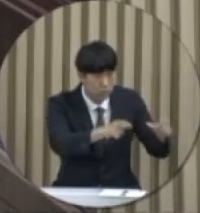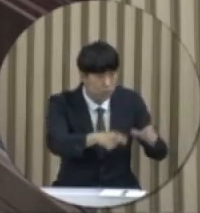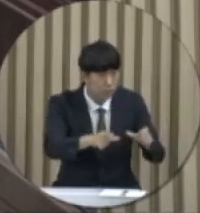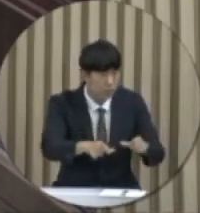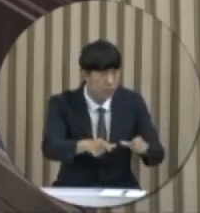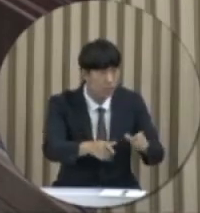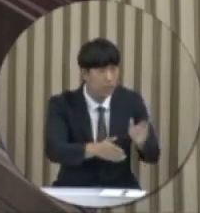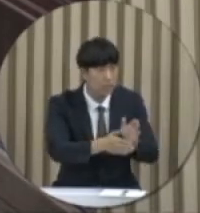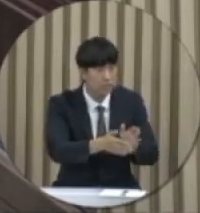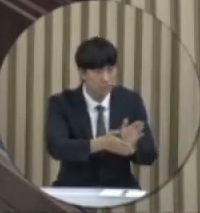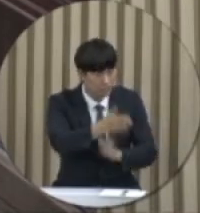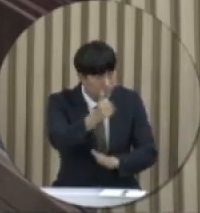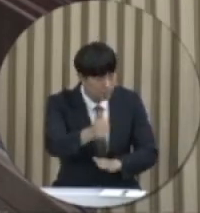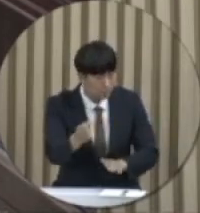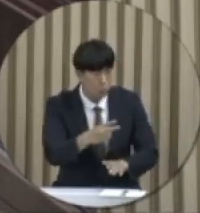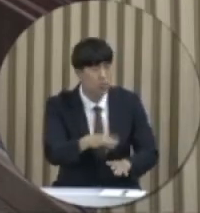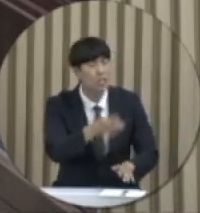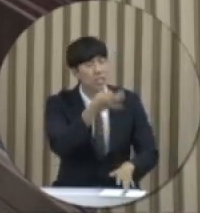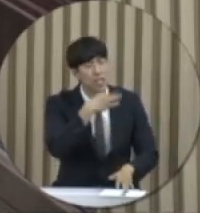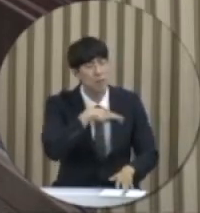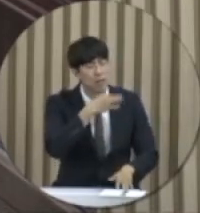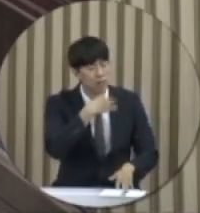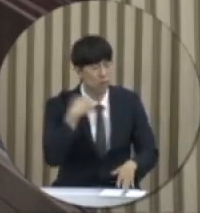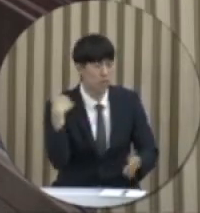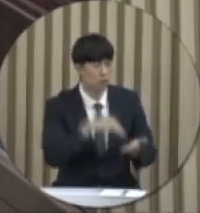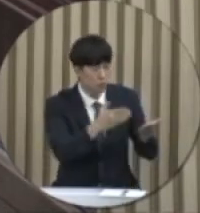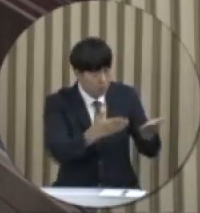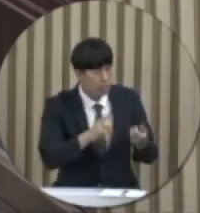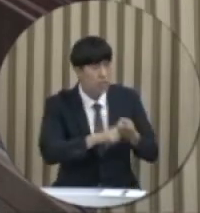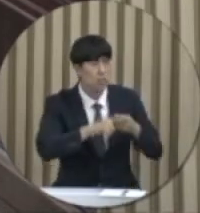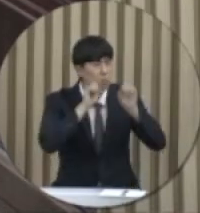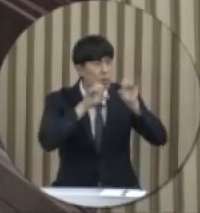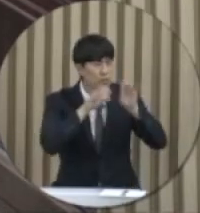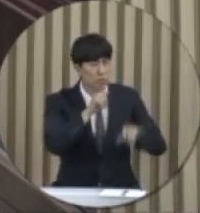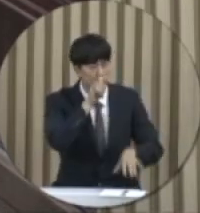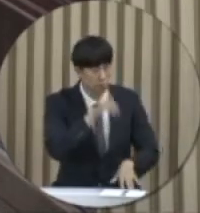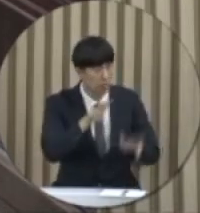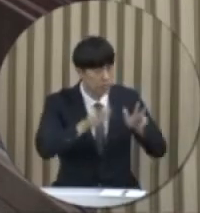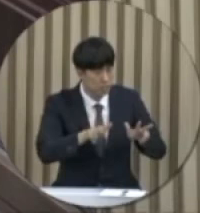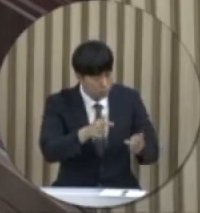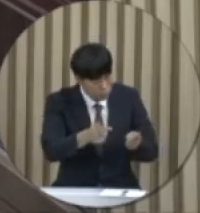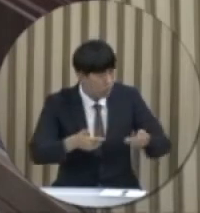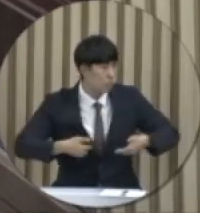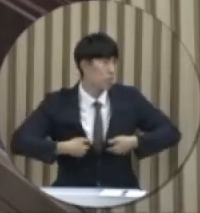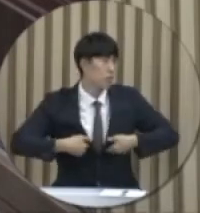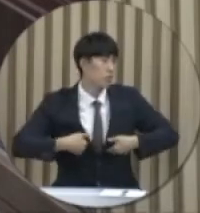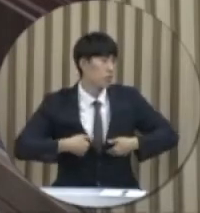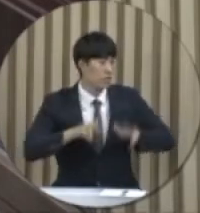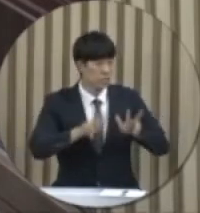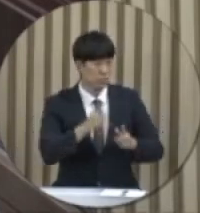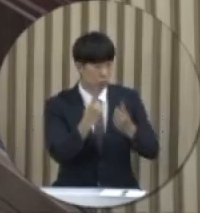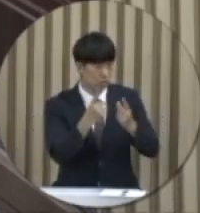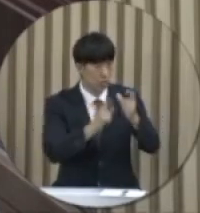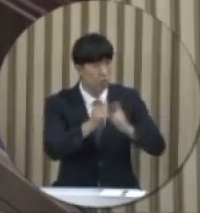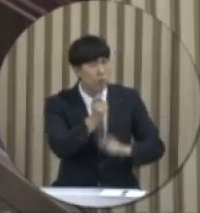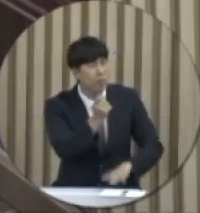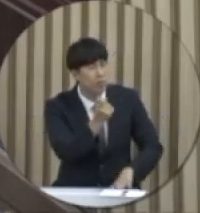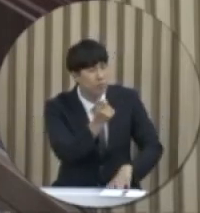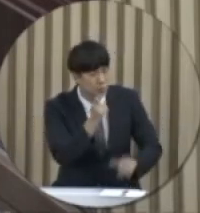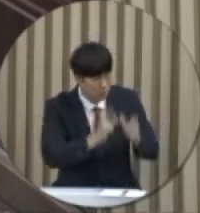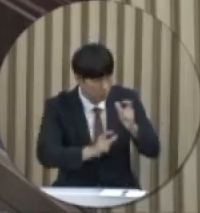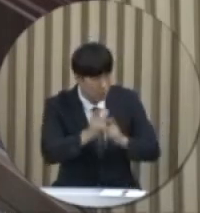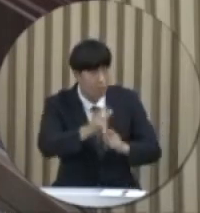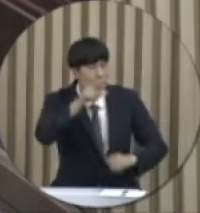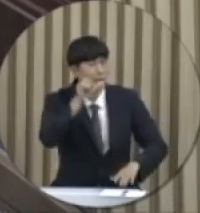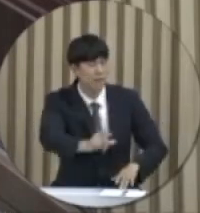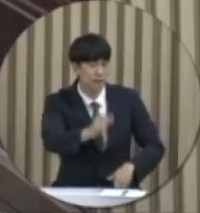군수들이 지금 개발이 환수에 대해서 외치고 있습니다. 지금 좀 좋을 때라고 생각이 들고, 지금보다 조금 더 강력한 메시지를 좀